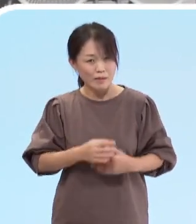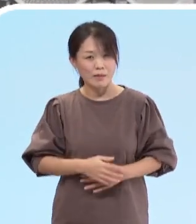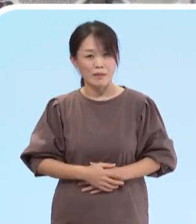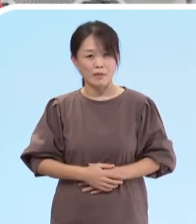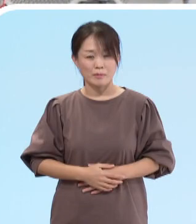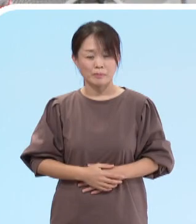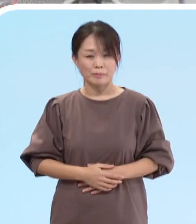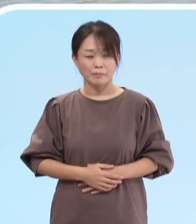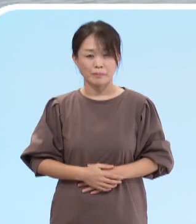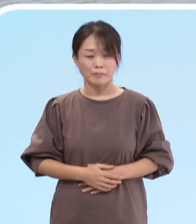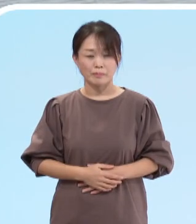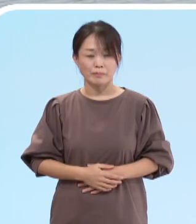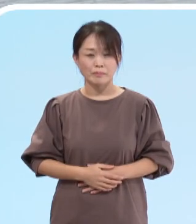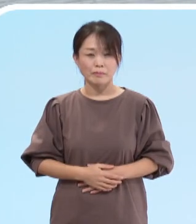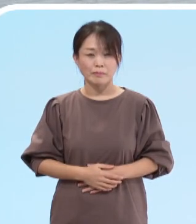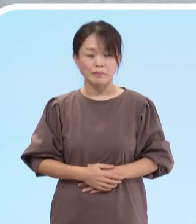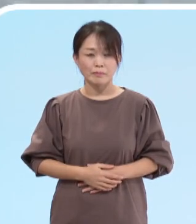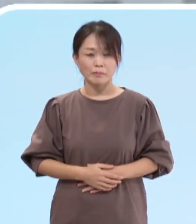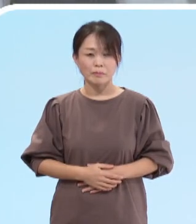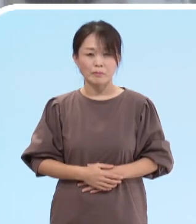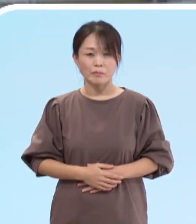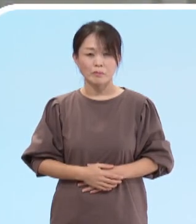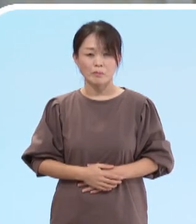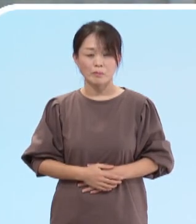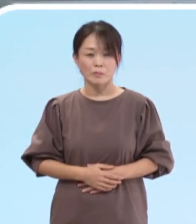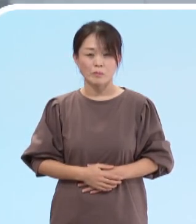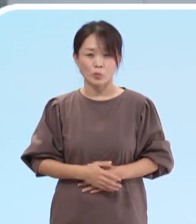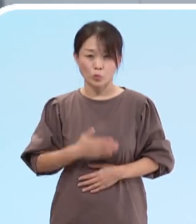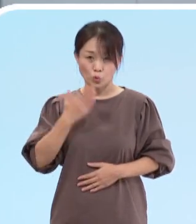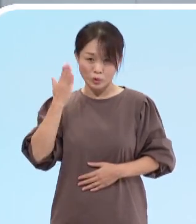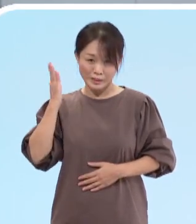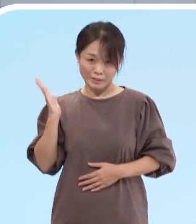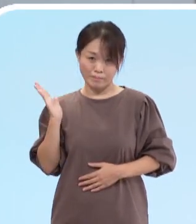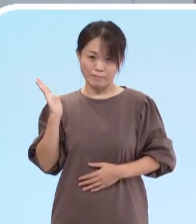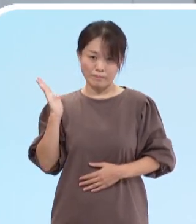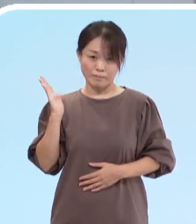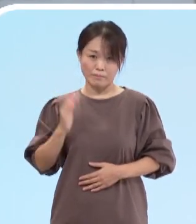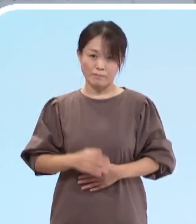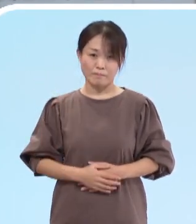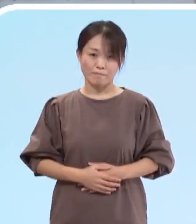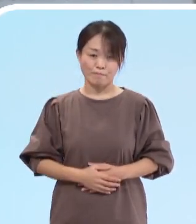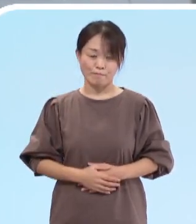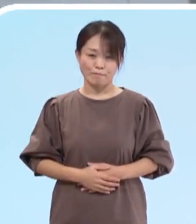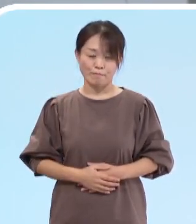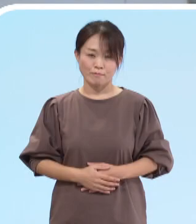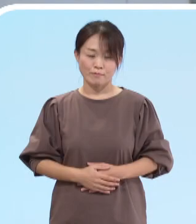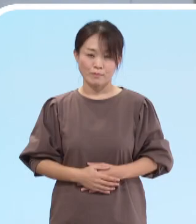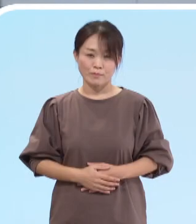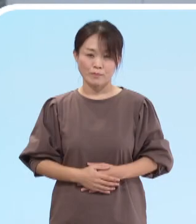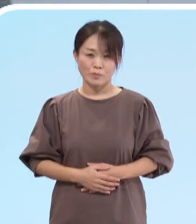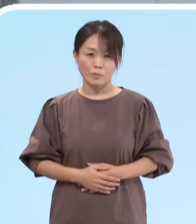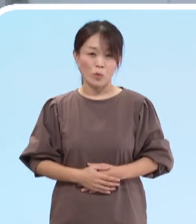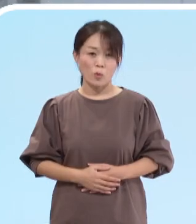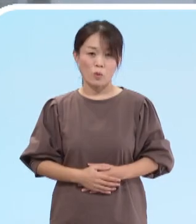ね。 さらに、 じゃあこちらの方へどうぞ。 うわ